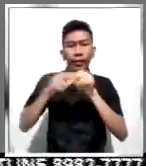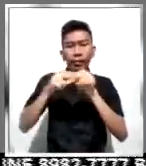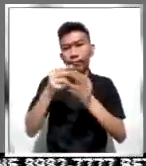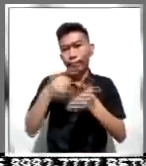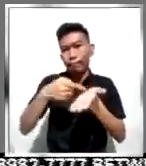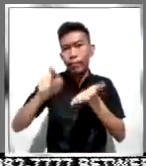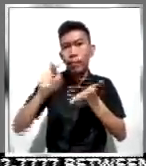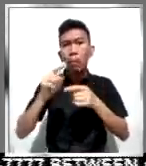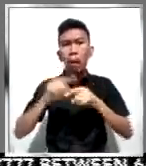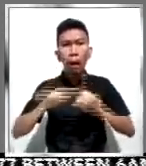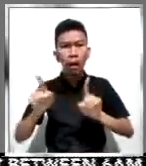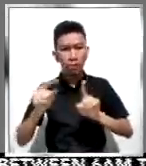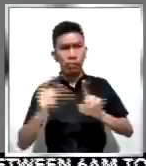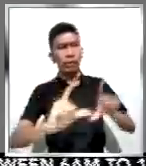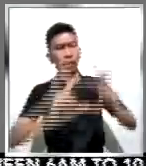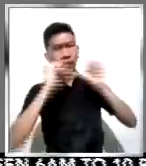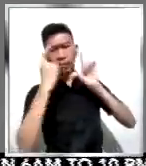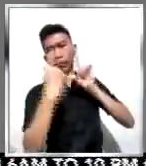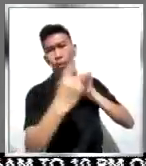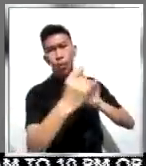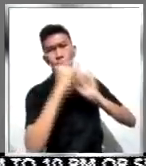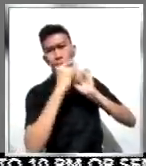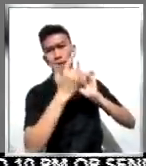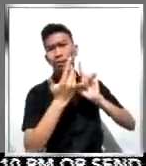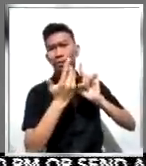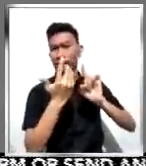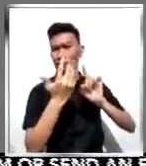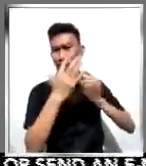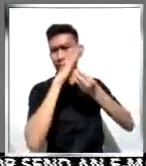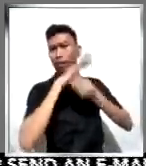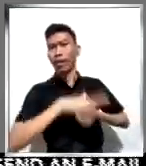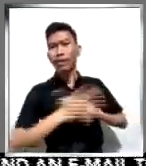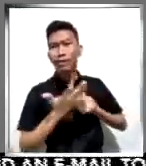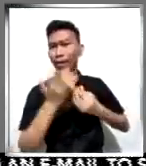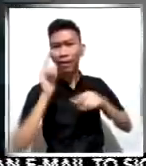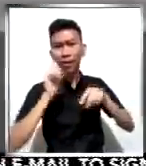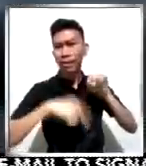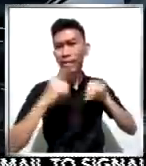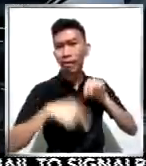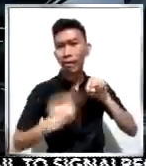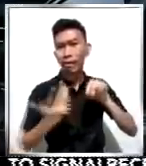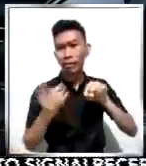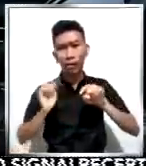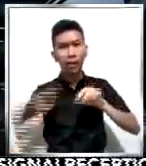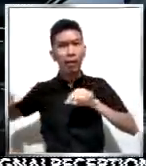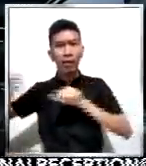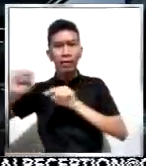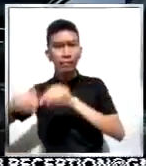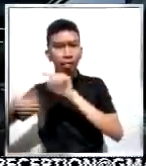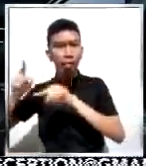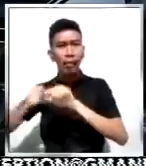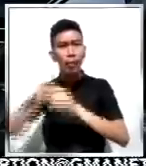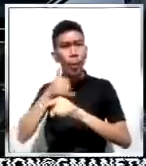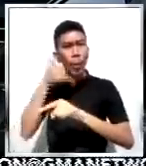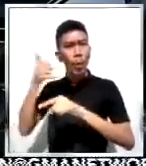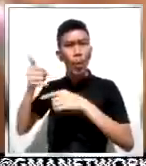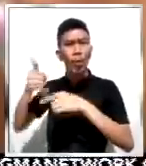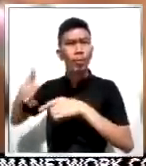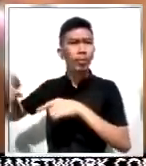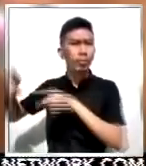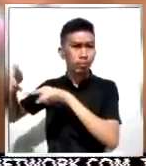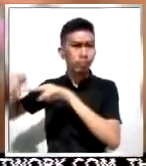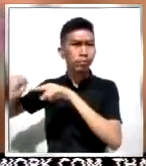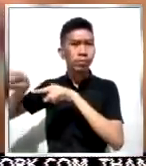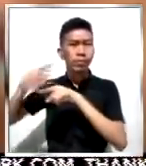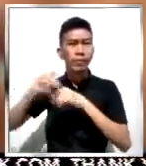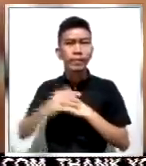silang murahin kami, walang hiyain kami, pati mga contact namin tinatawagan po nila. Ayon sa PNP Anti-Cybercrime Group, posibleng